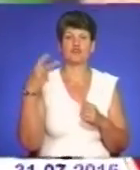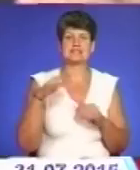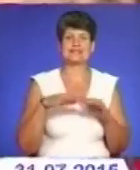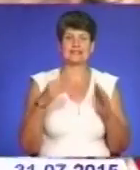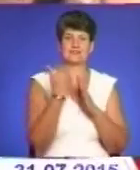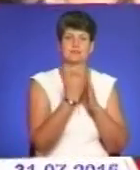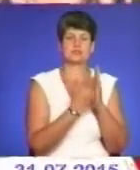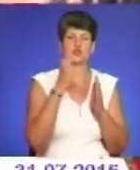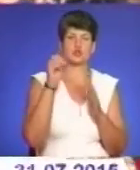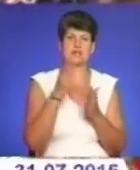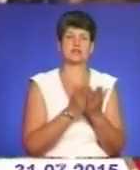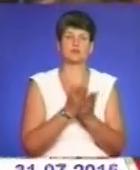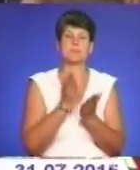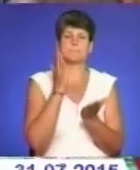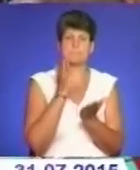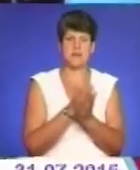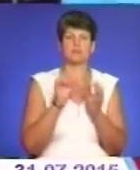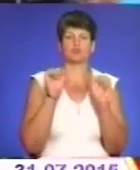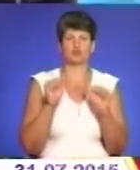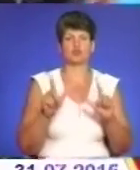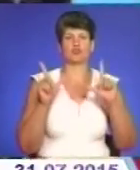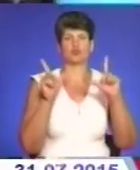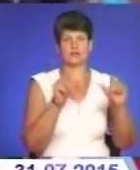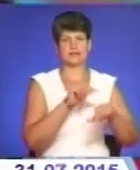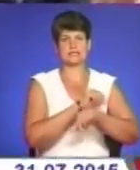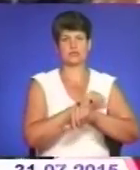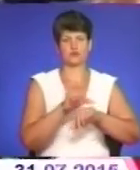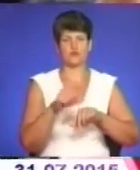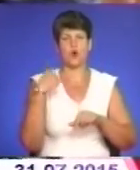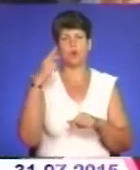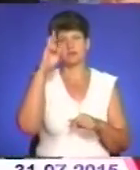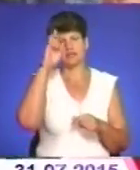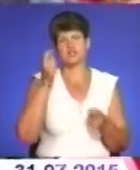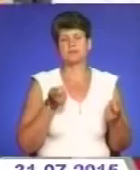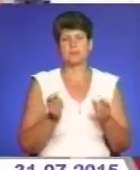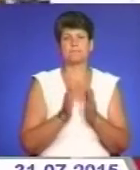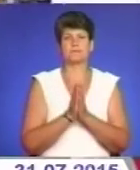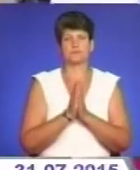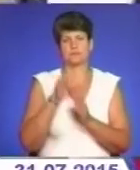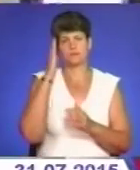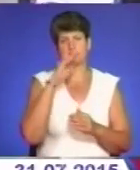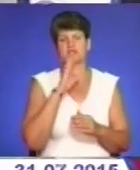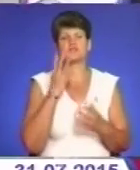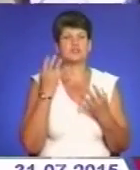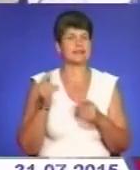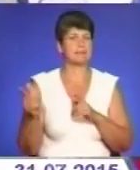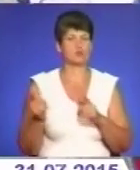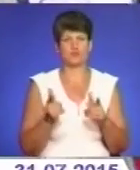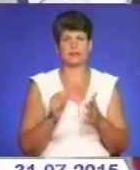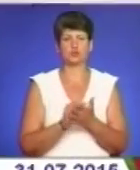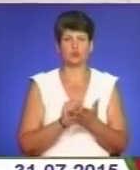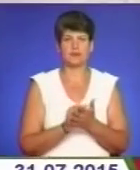списку соціальних служб матимуть можливість поїхати за кордон. А в облдержадміністрації закликають батьків, які ще не підготували